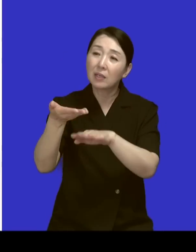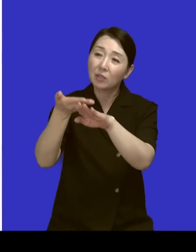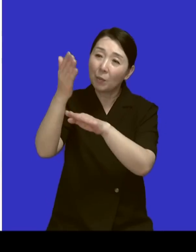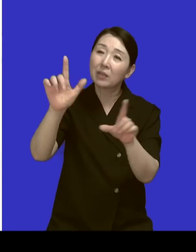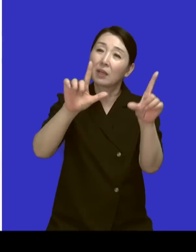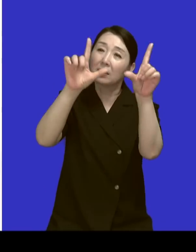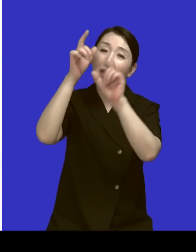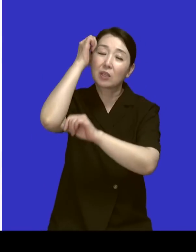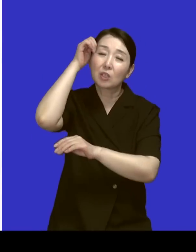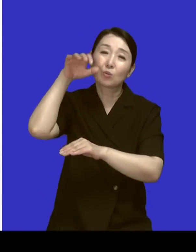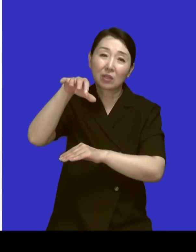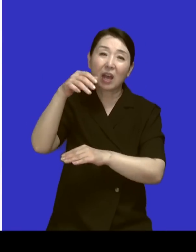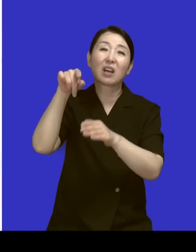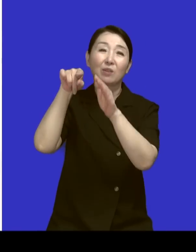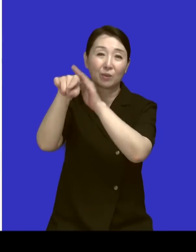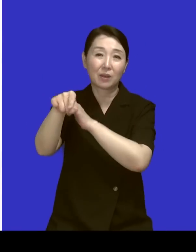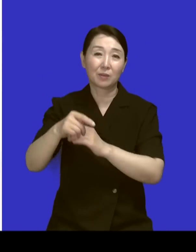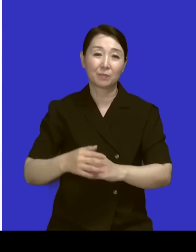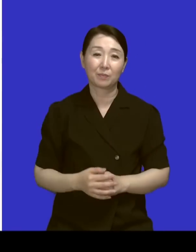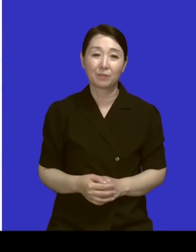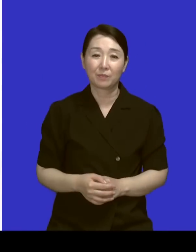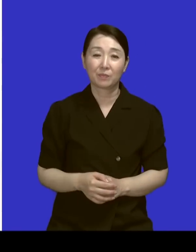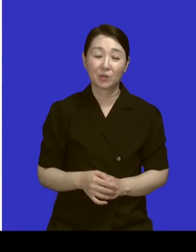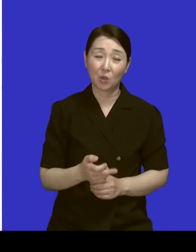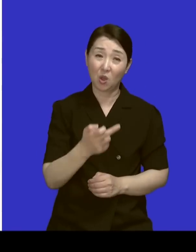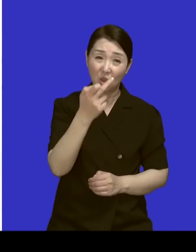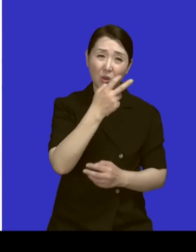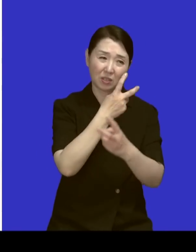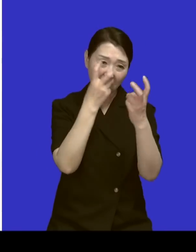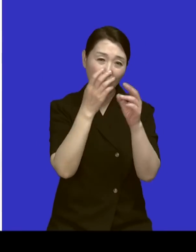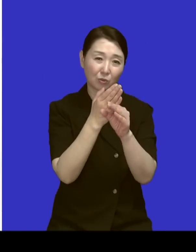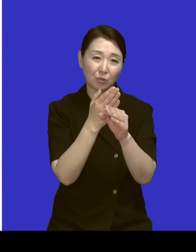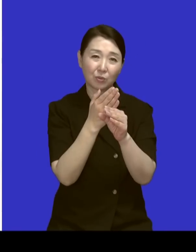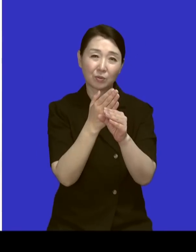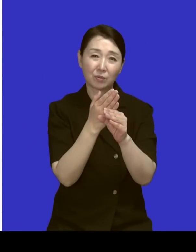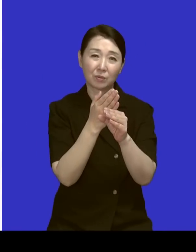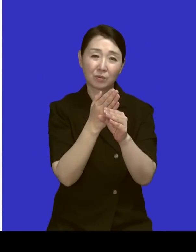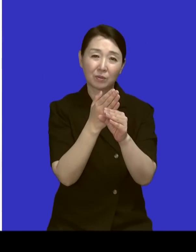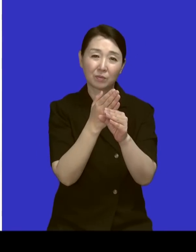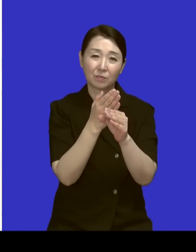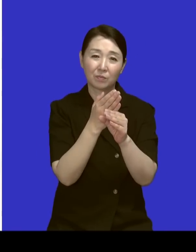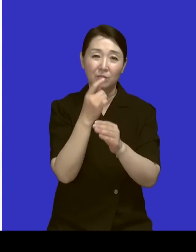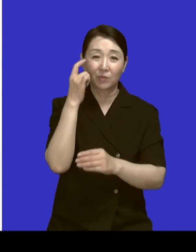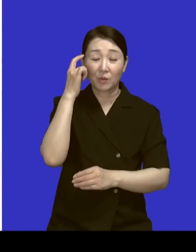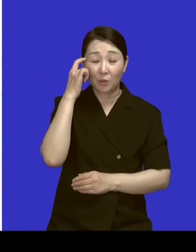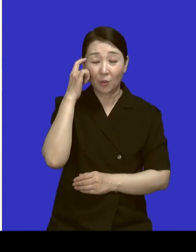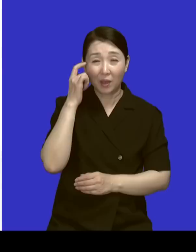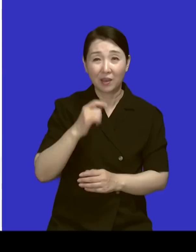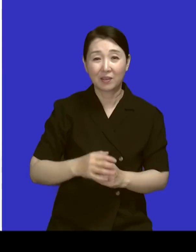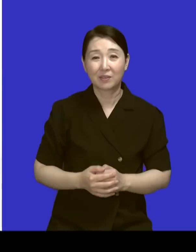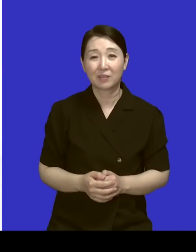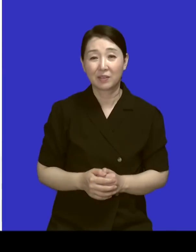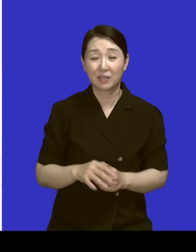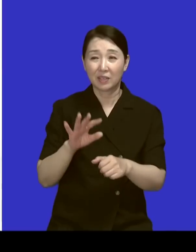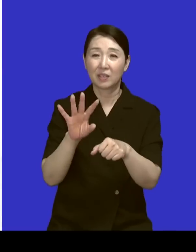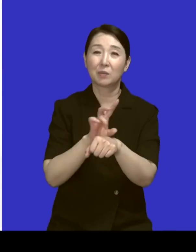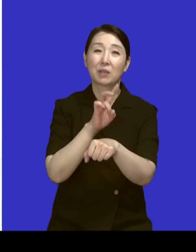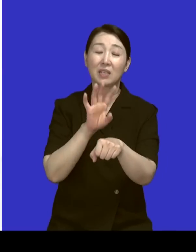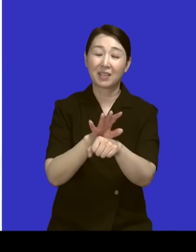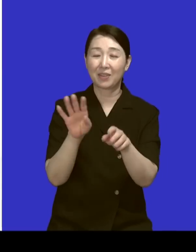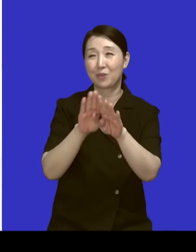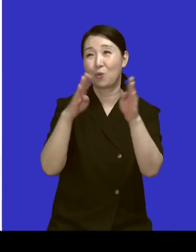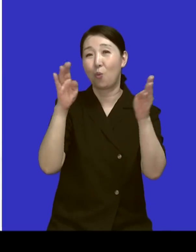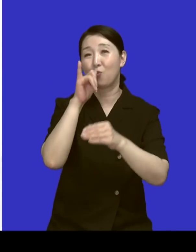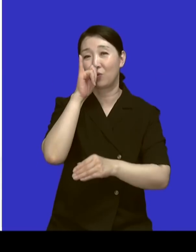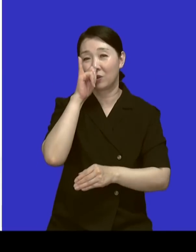선배들이 살고 있는 기숙사에 들어갔어요. 네. 네. 그래서 거기서 이제 형들이 자고 있잖아요. 예. 네. 거기는 이제 훔쳐가고 이럴 게 없어서 24시간 열려 있었는데